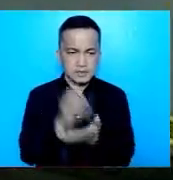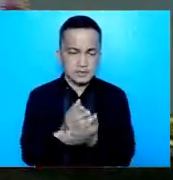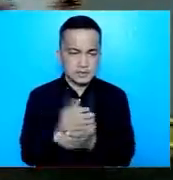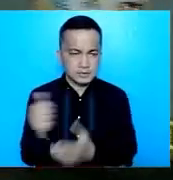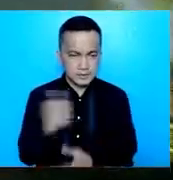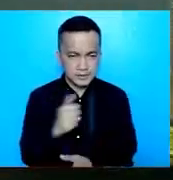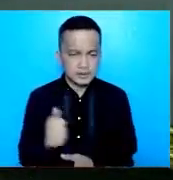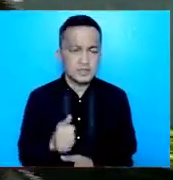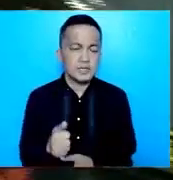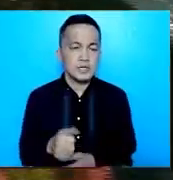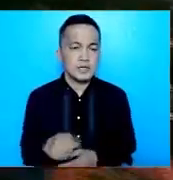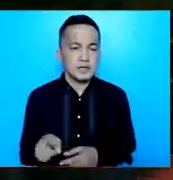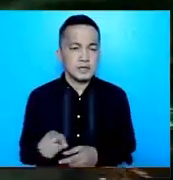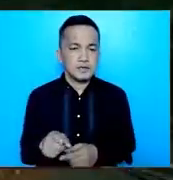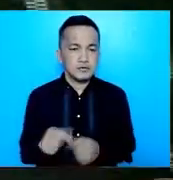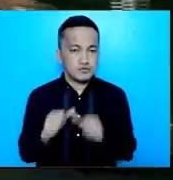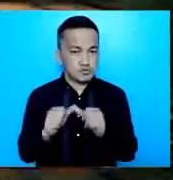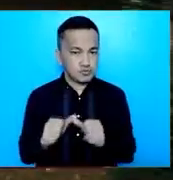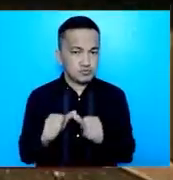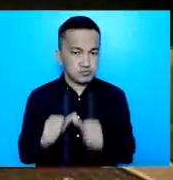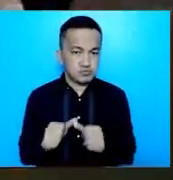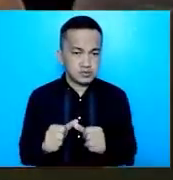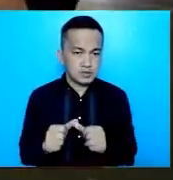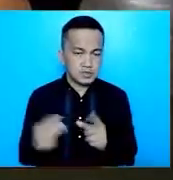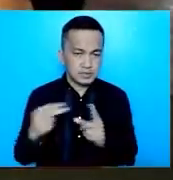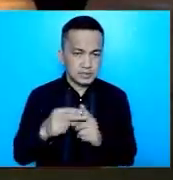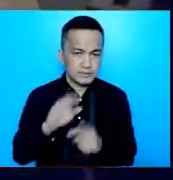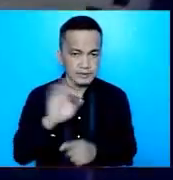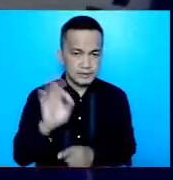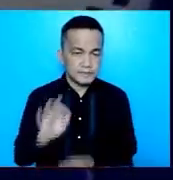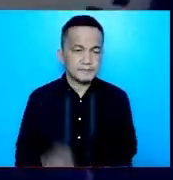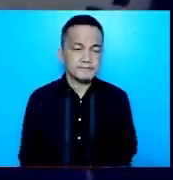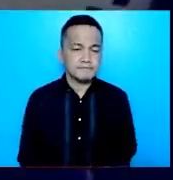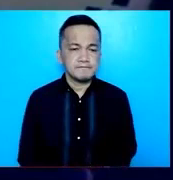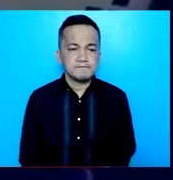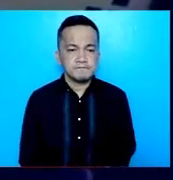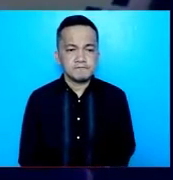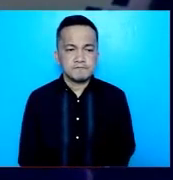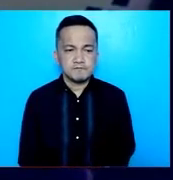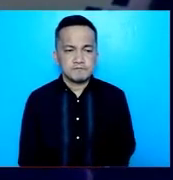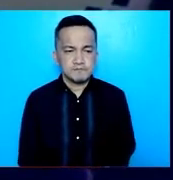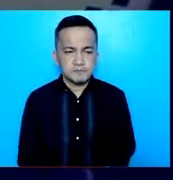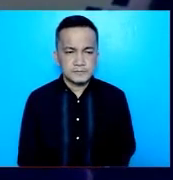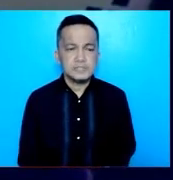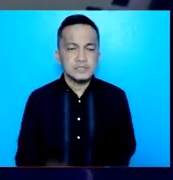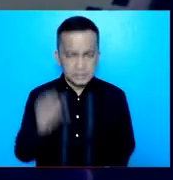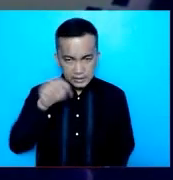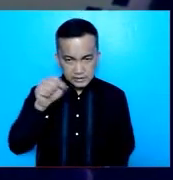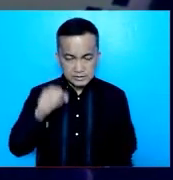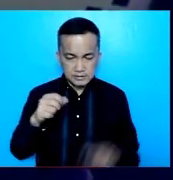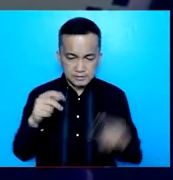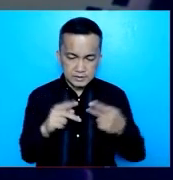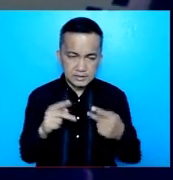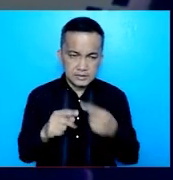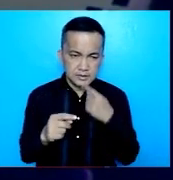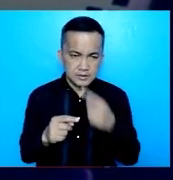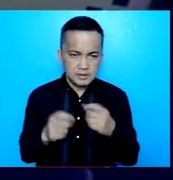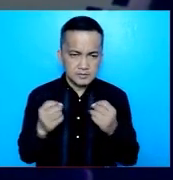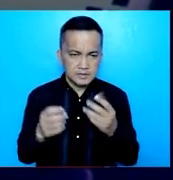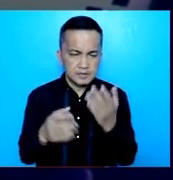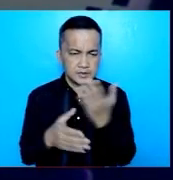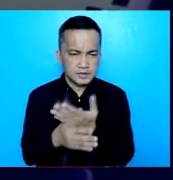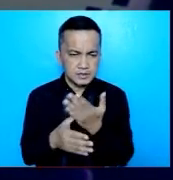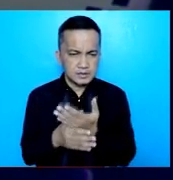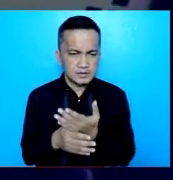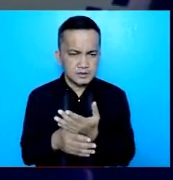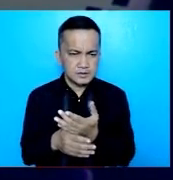at itutuloy pa rin daw nila ito hanggang Biyernes. Masakit mang sabihin kasi dami nating nakaruwisyo. Hindi na